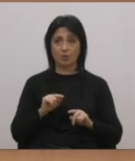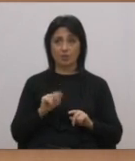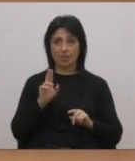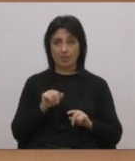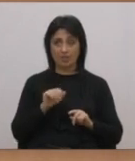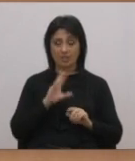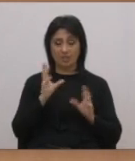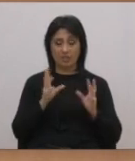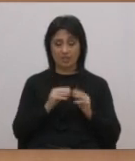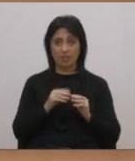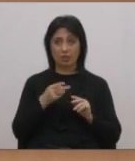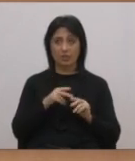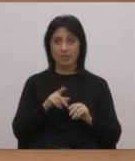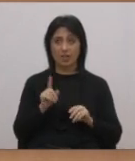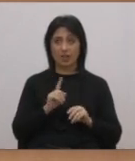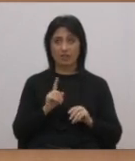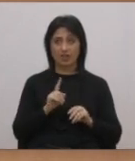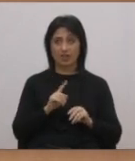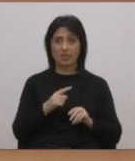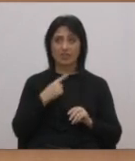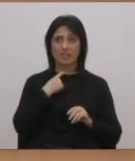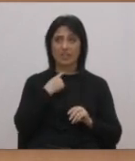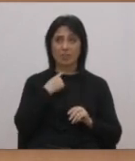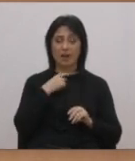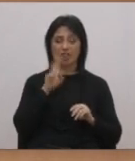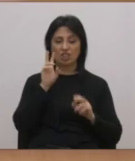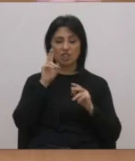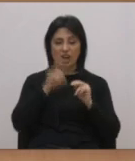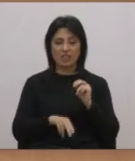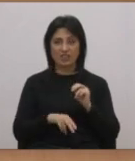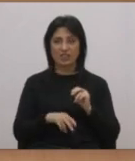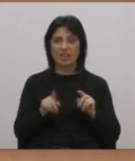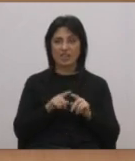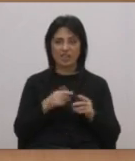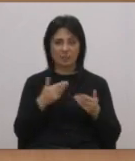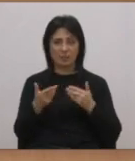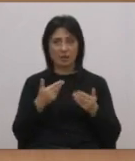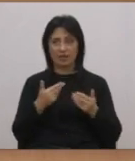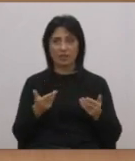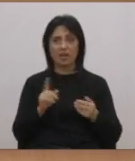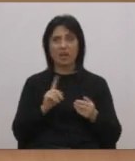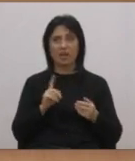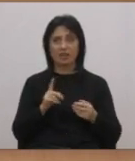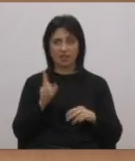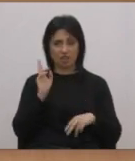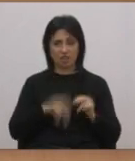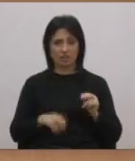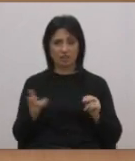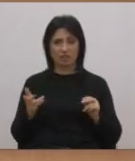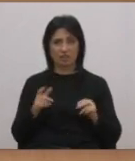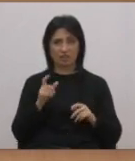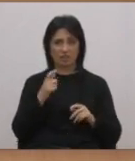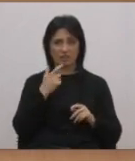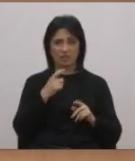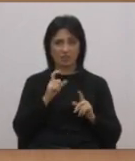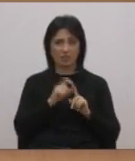Და საერთოდაც ეს რაღაცა ხმა ჩაიწვიტე, რაღაცა ესეთი მიმართვები, რაღაცა შეწყდეს, ხო, რომ